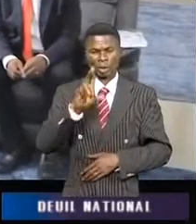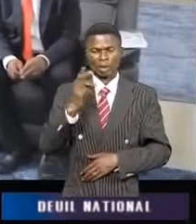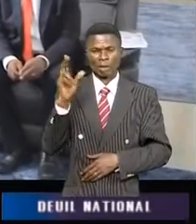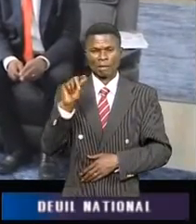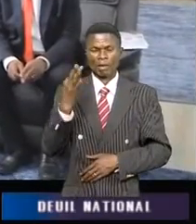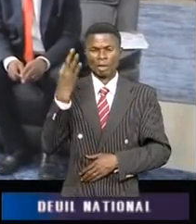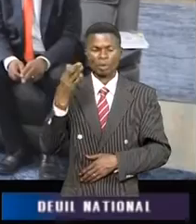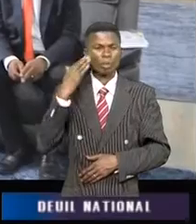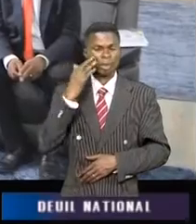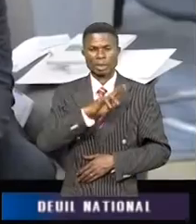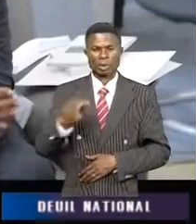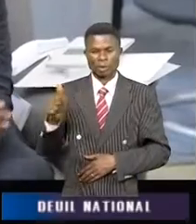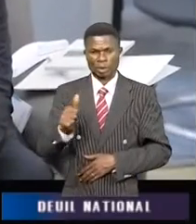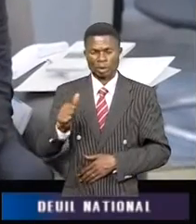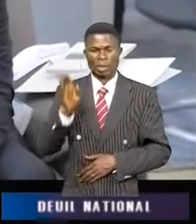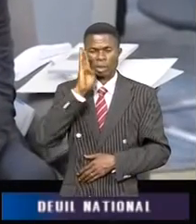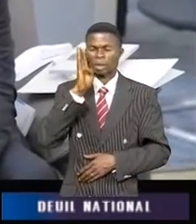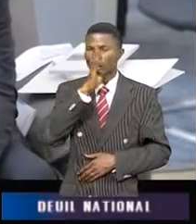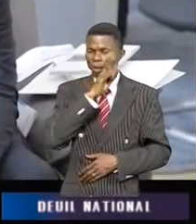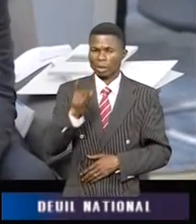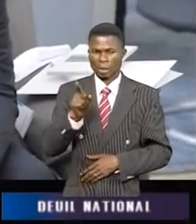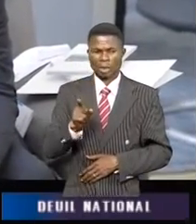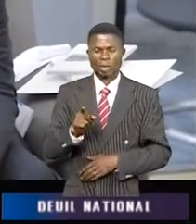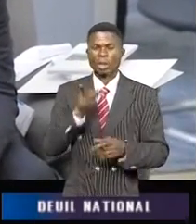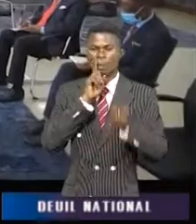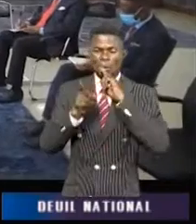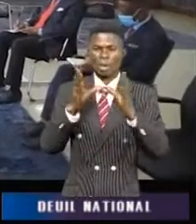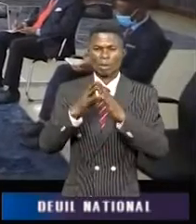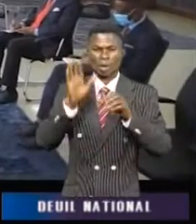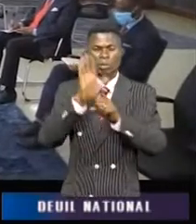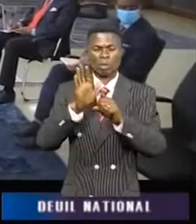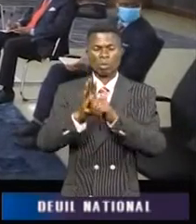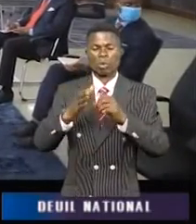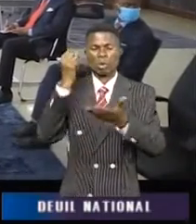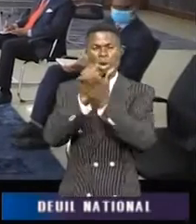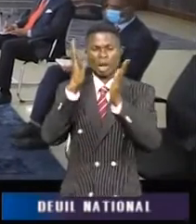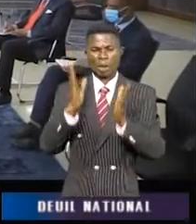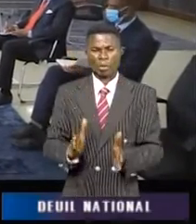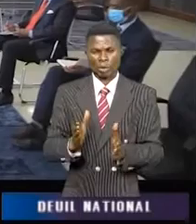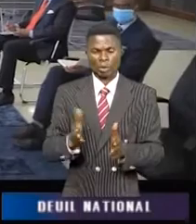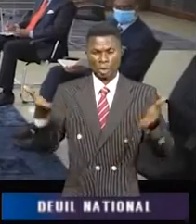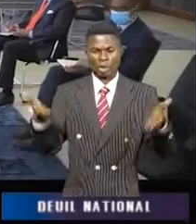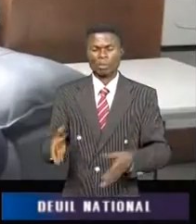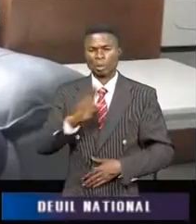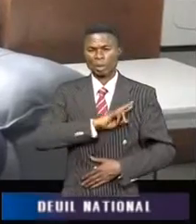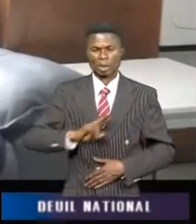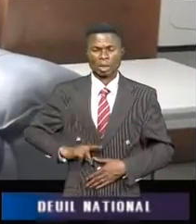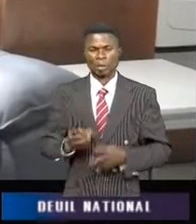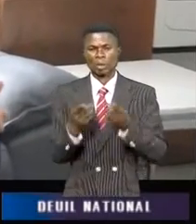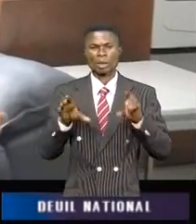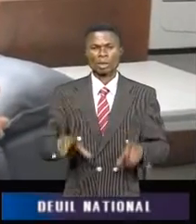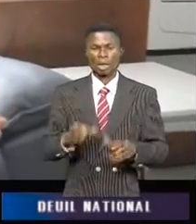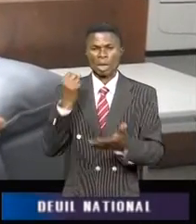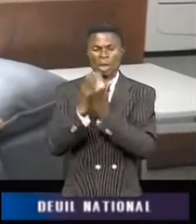23 mars 2021. Modeste Baat Loukoubou a eu des entretiens avec plusieurs diplomates accrédités en République démocratique du Congo.